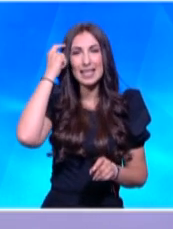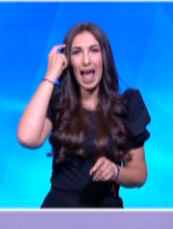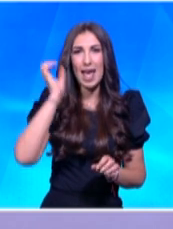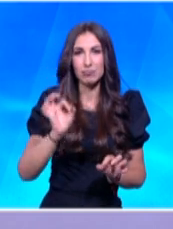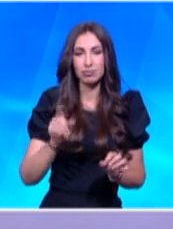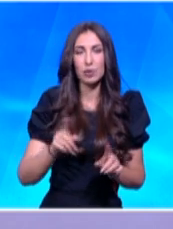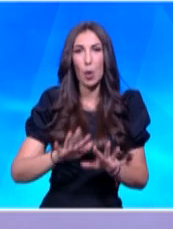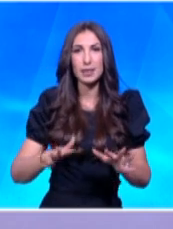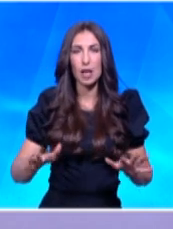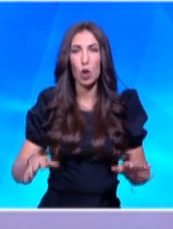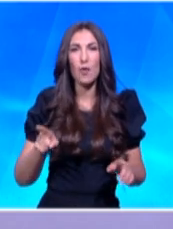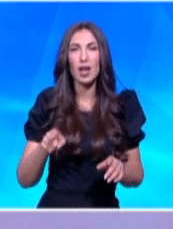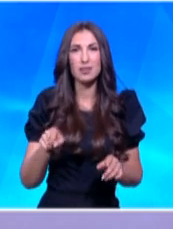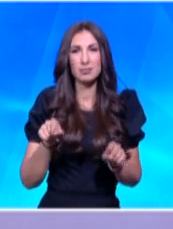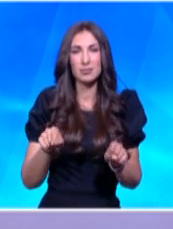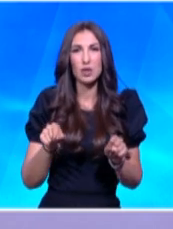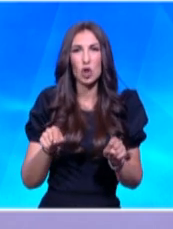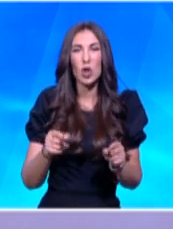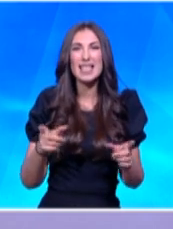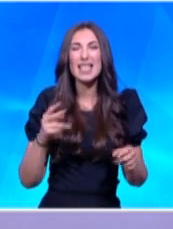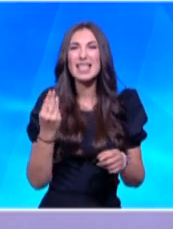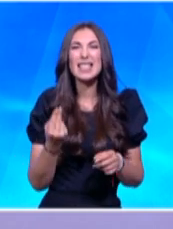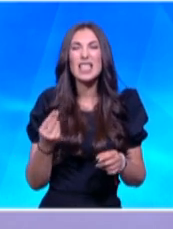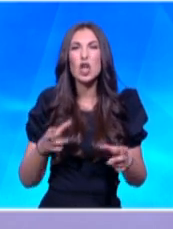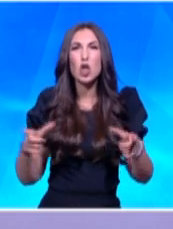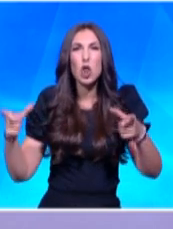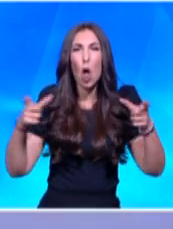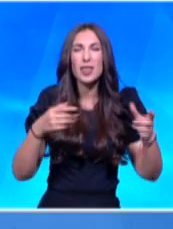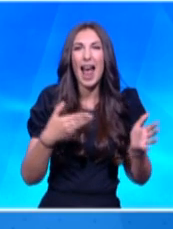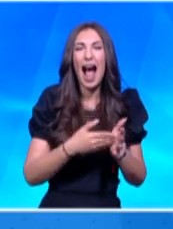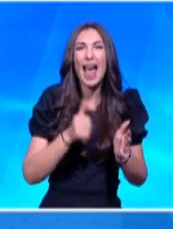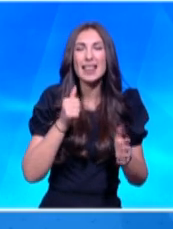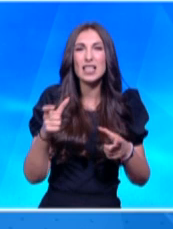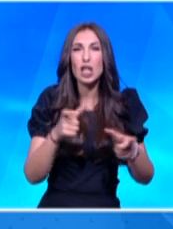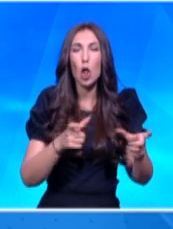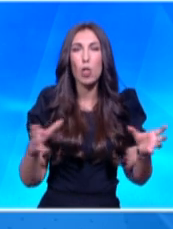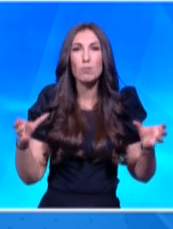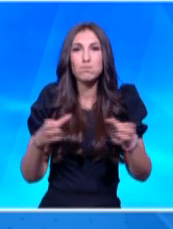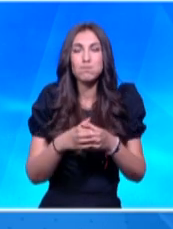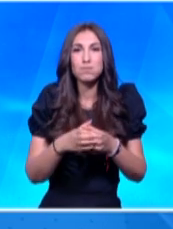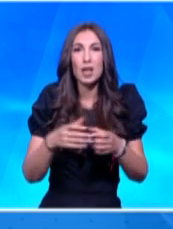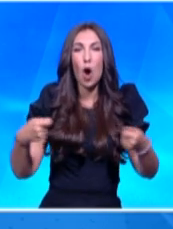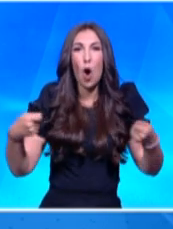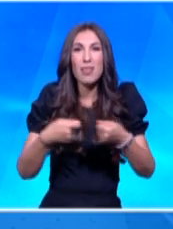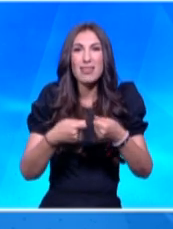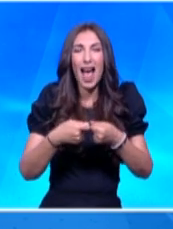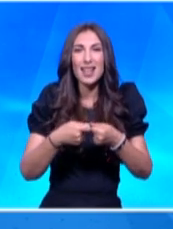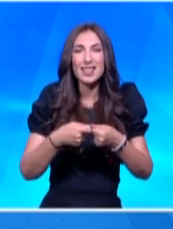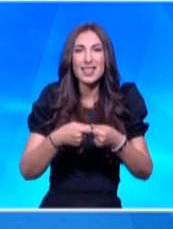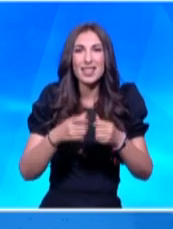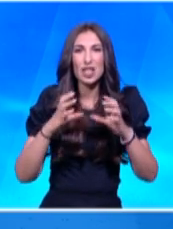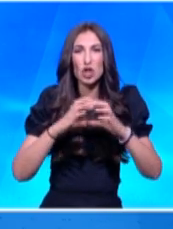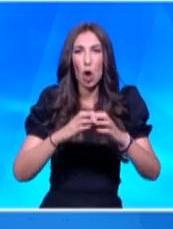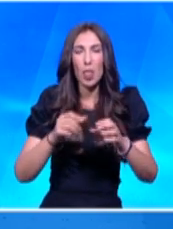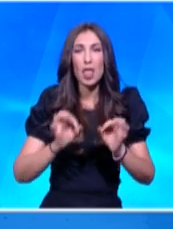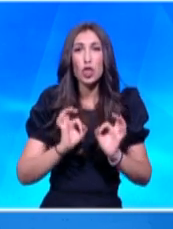обстановка. Този хубав циклон, заедно с антициклона, образува тази контактна зона точно тук,